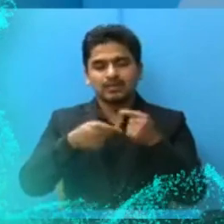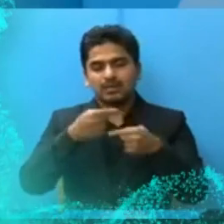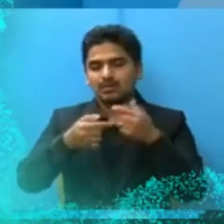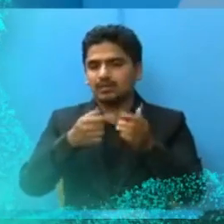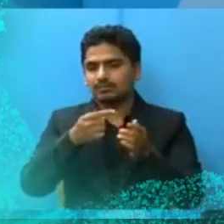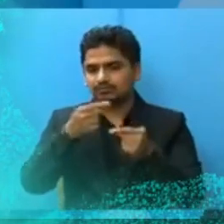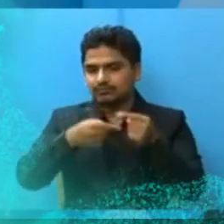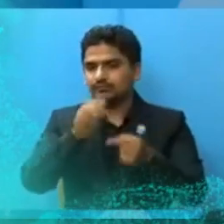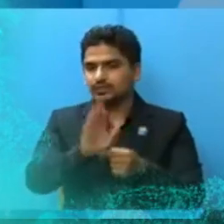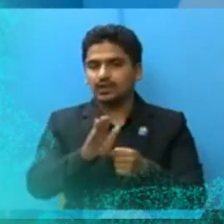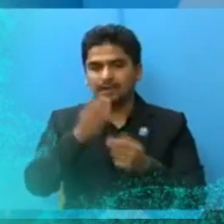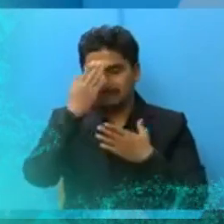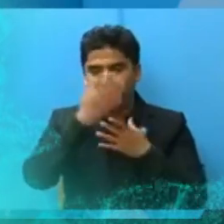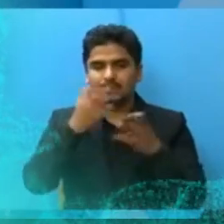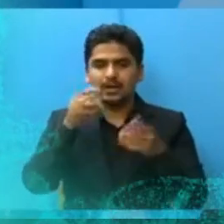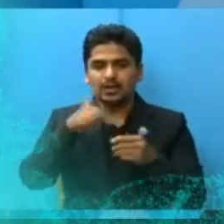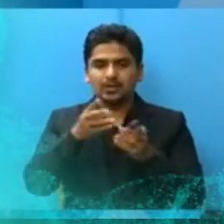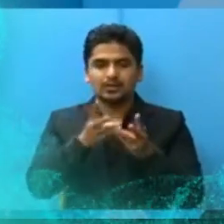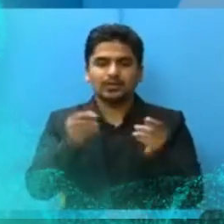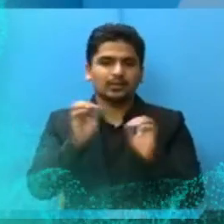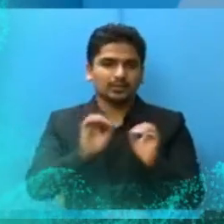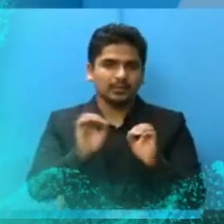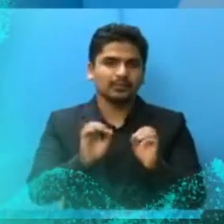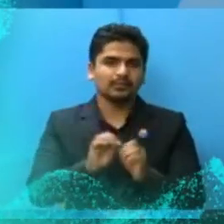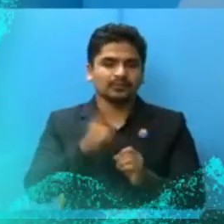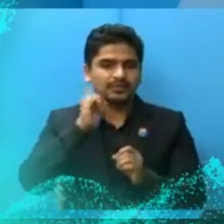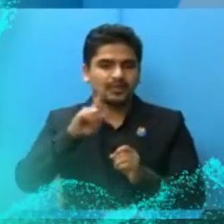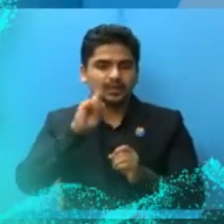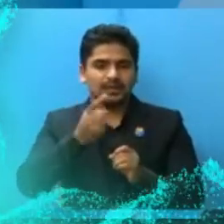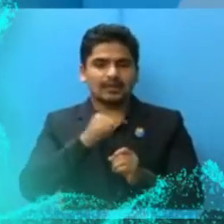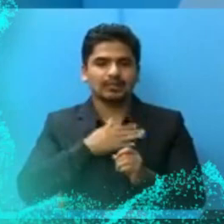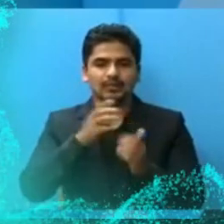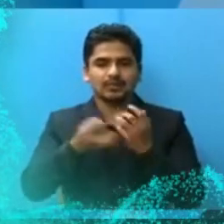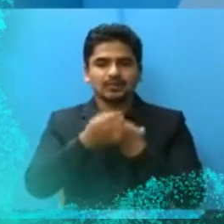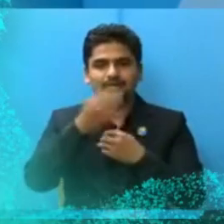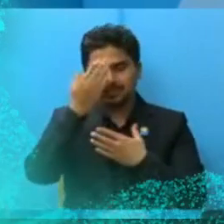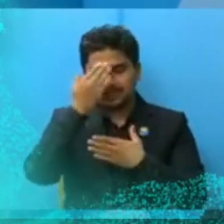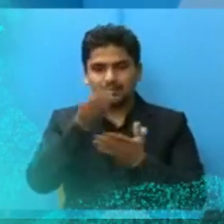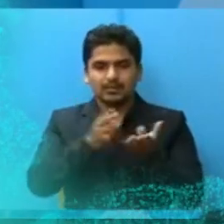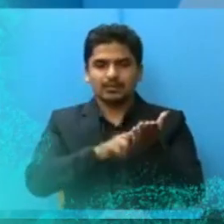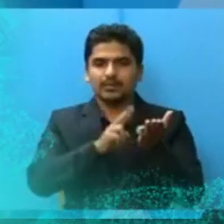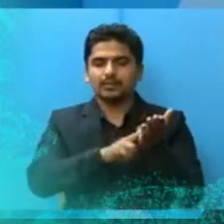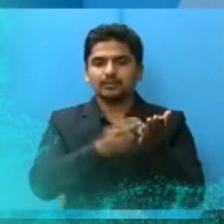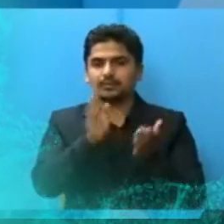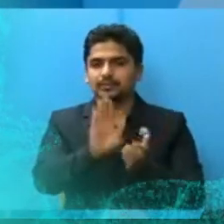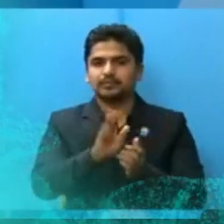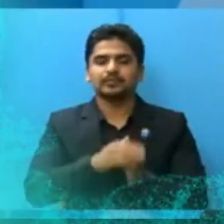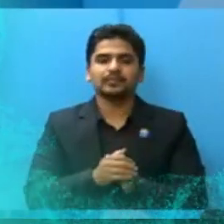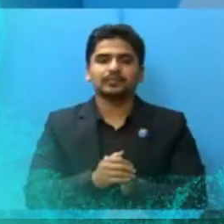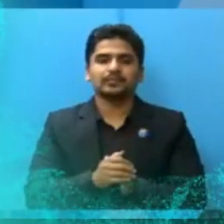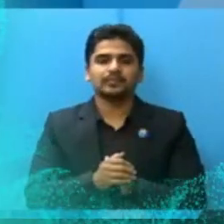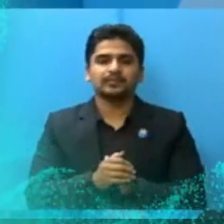छ, महामारी अझै समाप्त भएको छैन। दिनानुदिन हाम्रो देशमा संक्रमितको संख्या बढ्दै गइरहेको